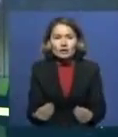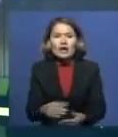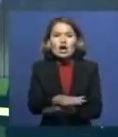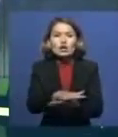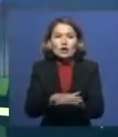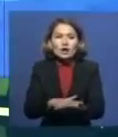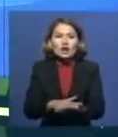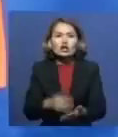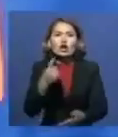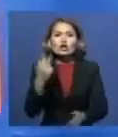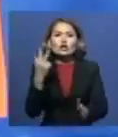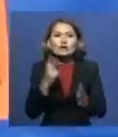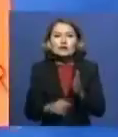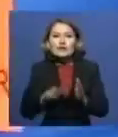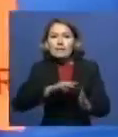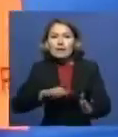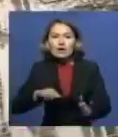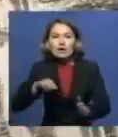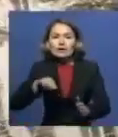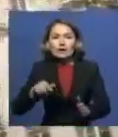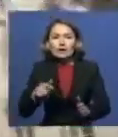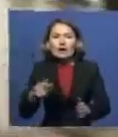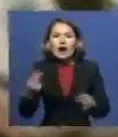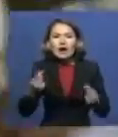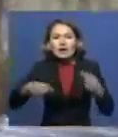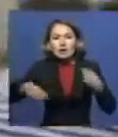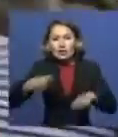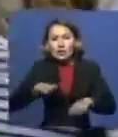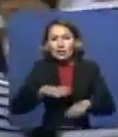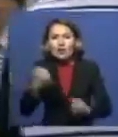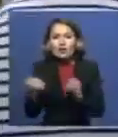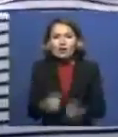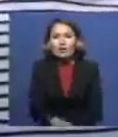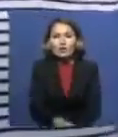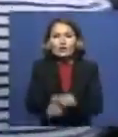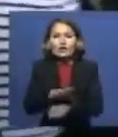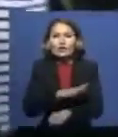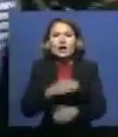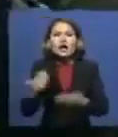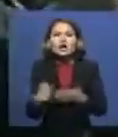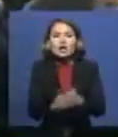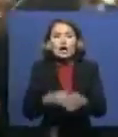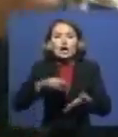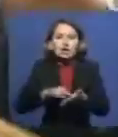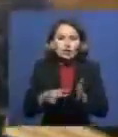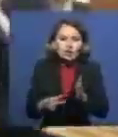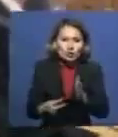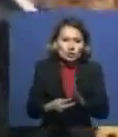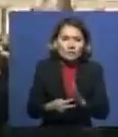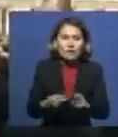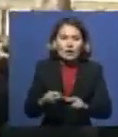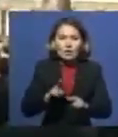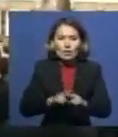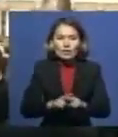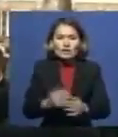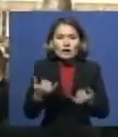тасымалдаушысына 180 миллион евро шығын келген. Компания басшылығы ереуілге себеп болған жаңа жоспарды қабылдауды кейінге шегеру досында,